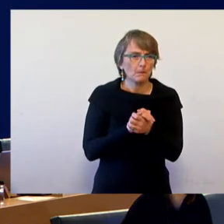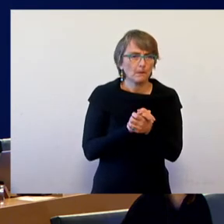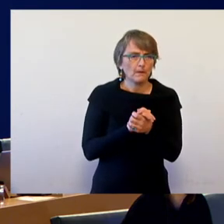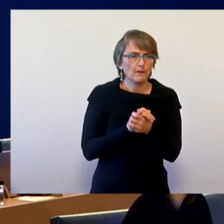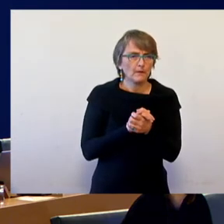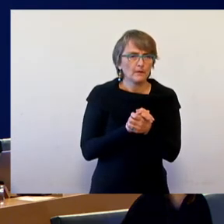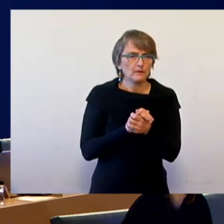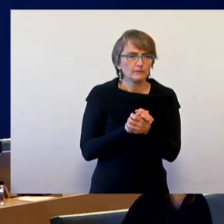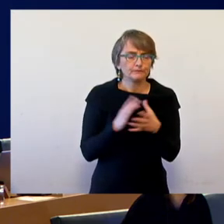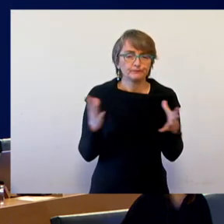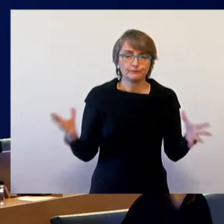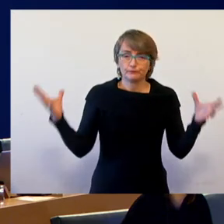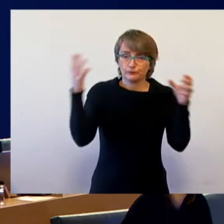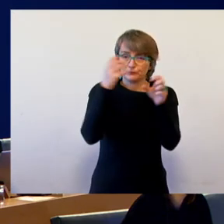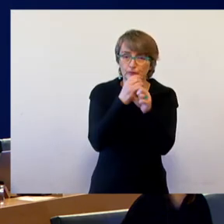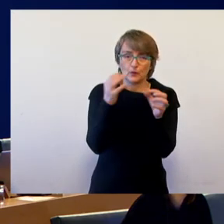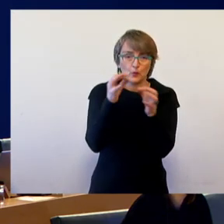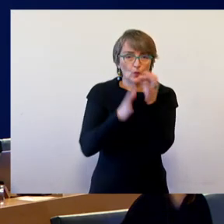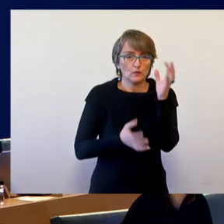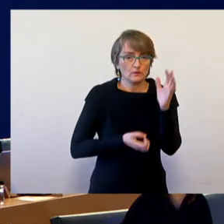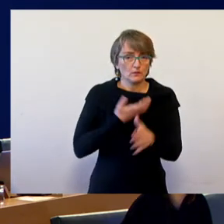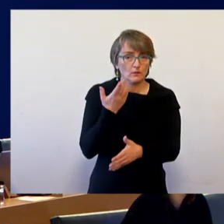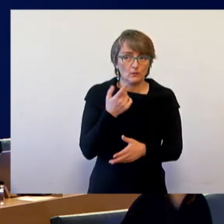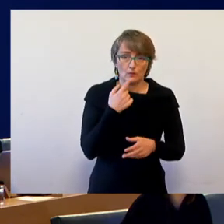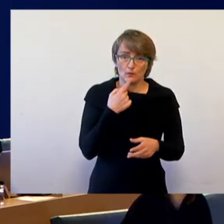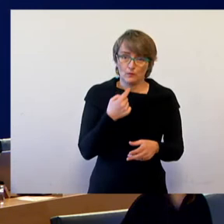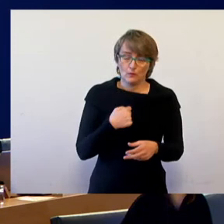Pour conclure, monsieur le maire, je vous souhaite